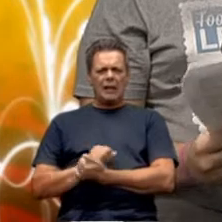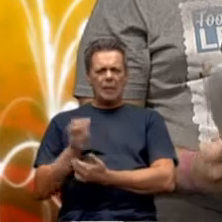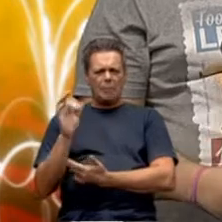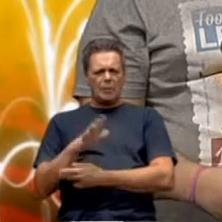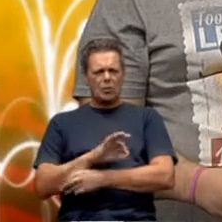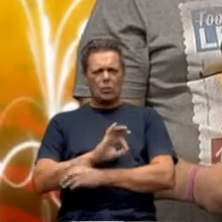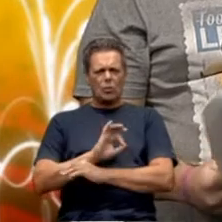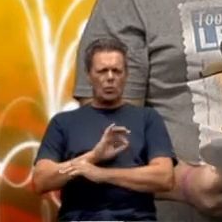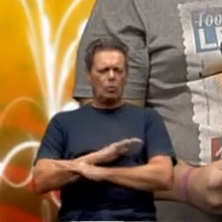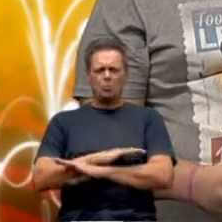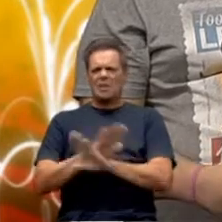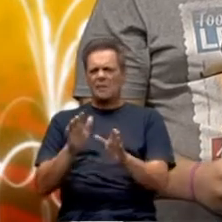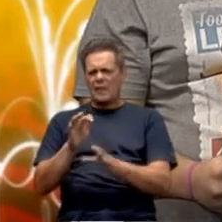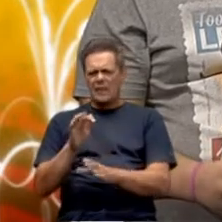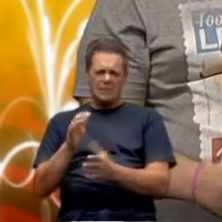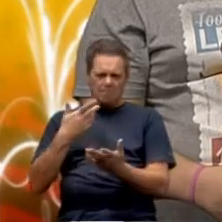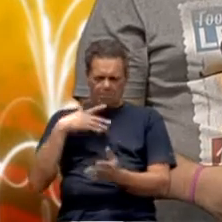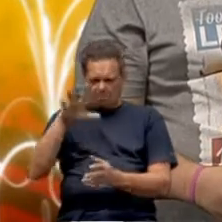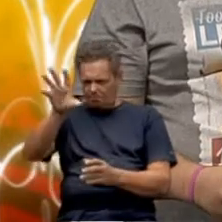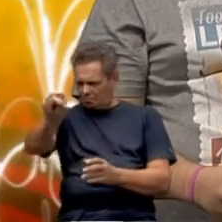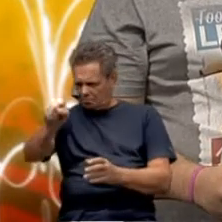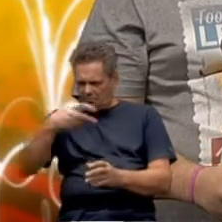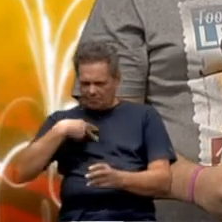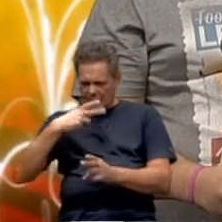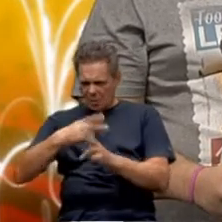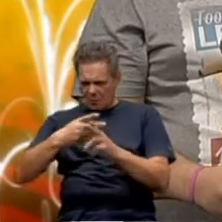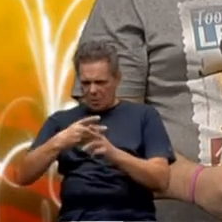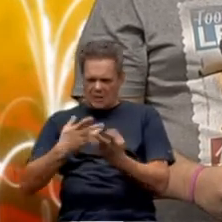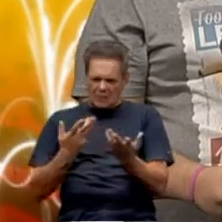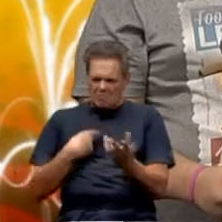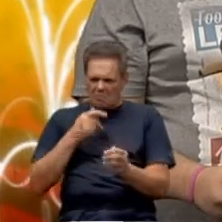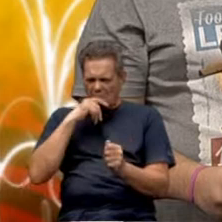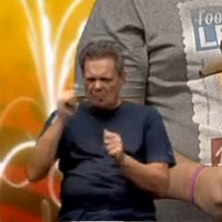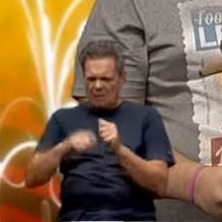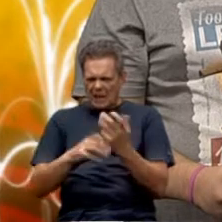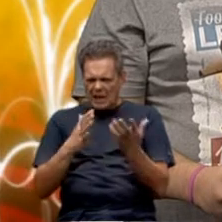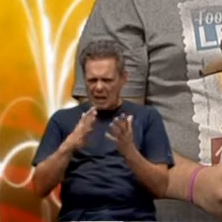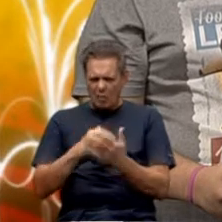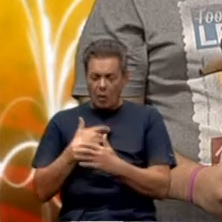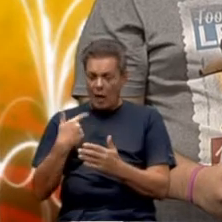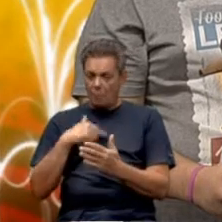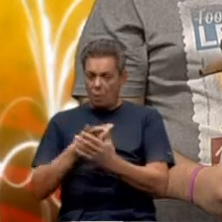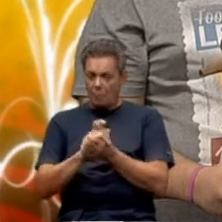saznali da sam ja bolestan, znači nije bilo nekih tajni i prijatelji su zbilja,